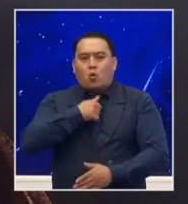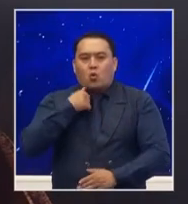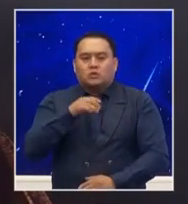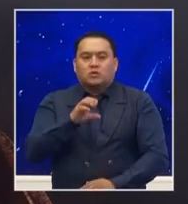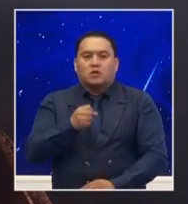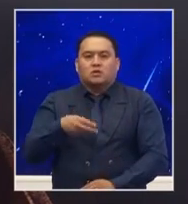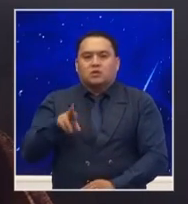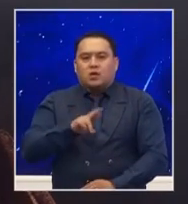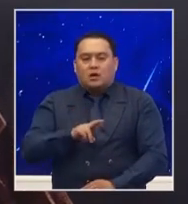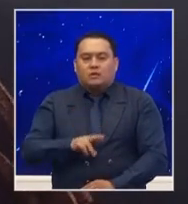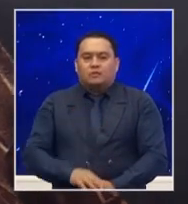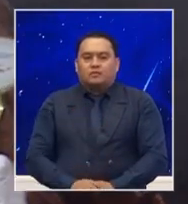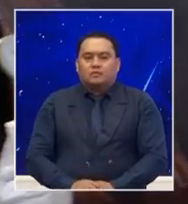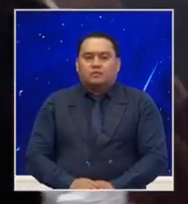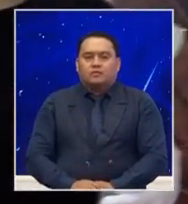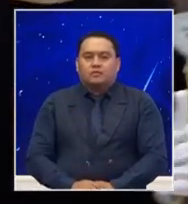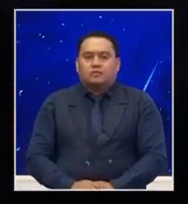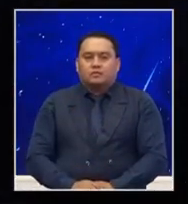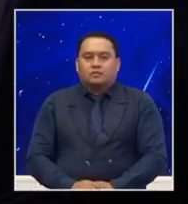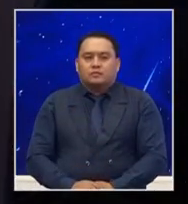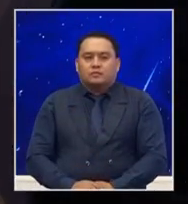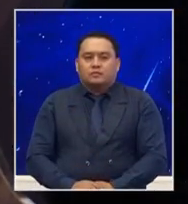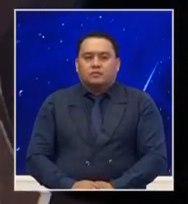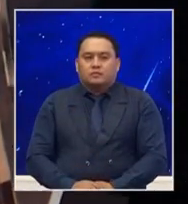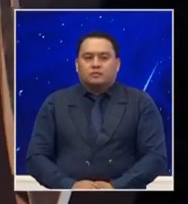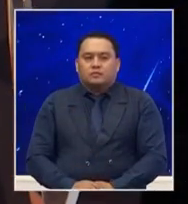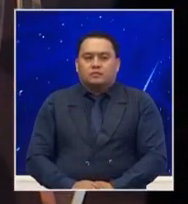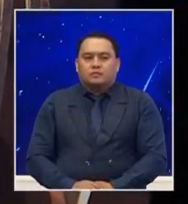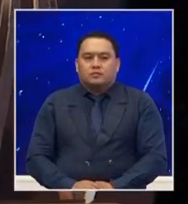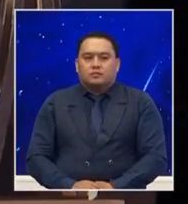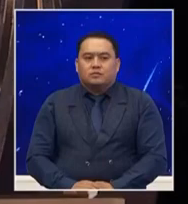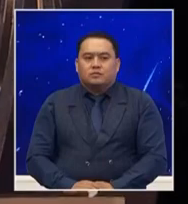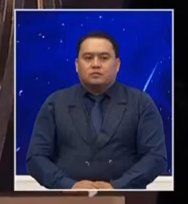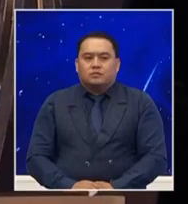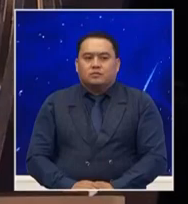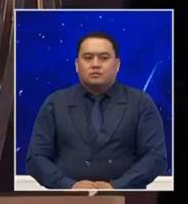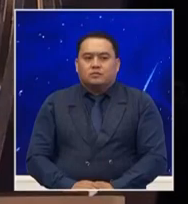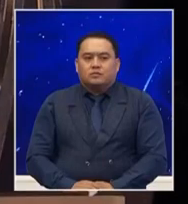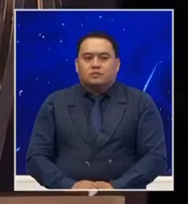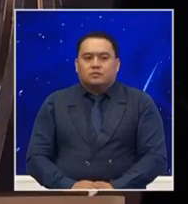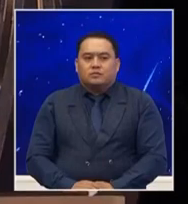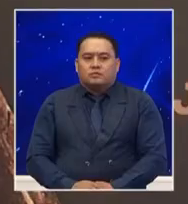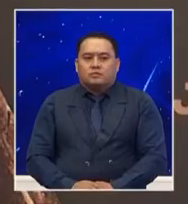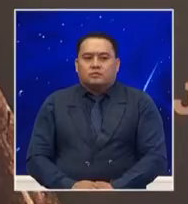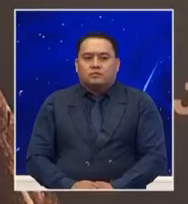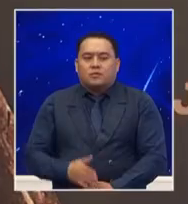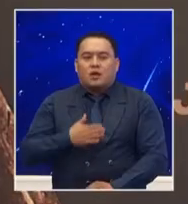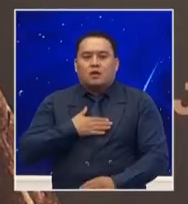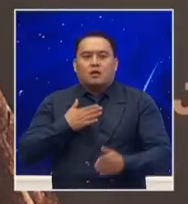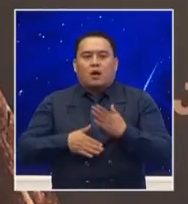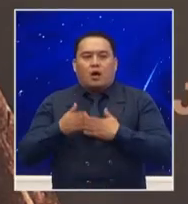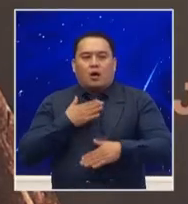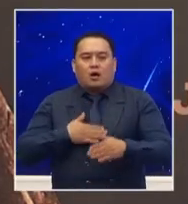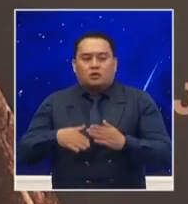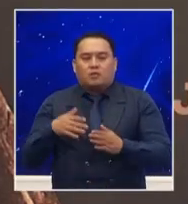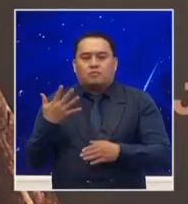Байтаровой. Расскажите, пожалуйста, какие эмоции вы испытываете в данный момент? Считаете ли вы свою награду заслуженной? Я очень рада. Я